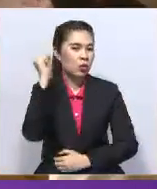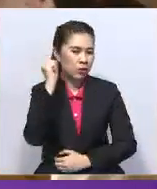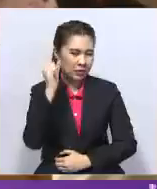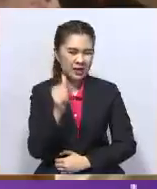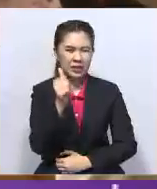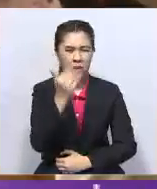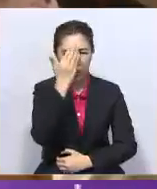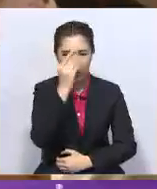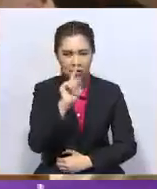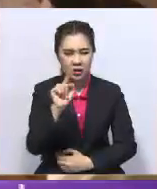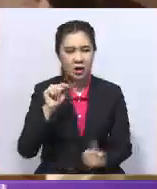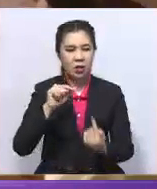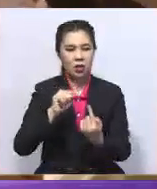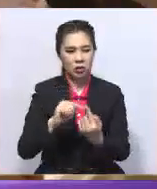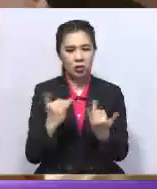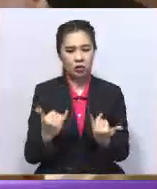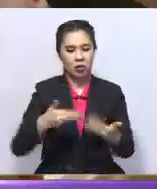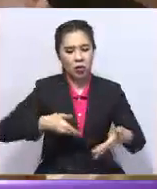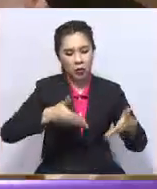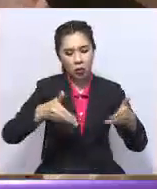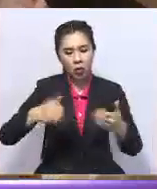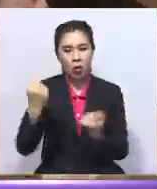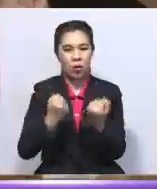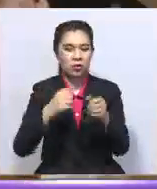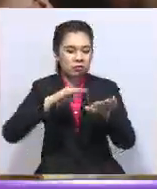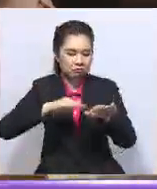นะคะเนื่องจากว่าบริเวณโดยรอบตอนนี้รถค่อนข้างติด